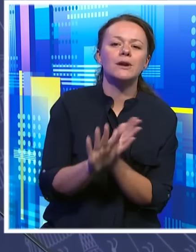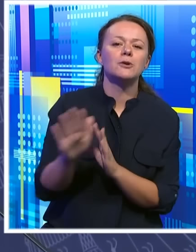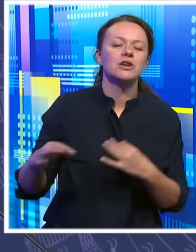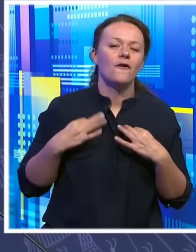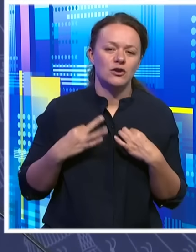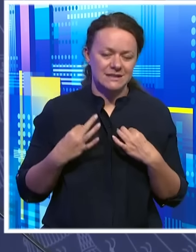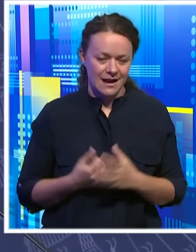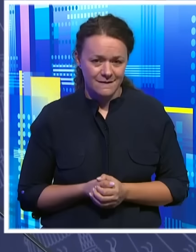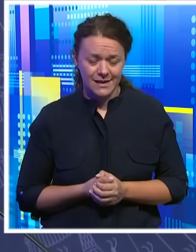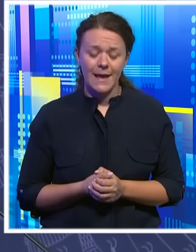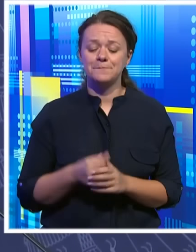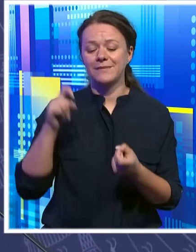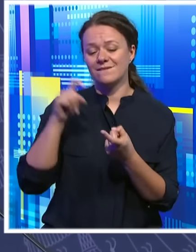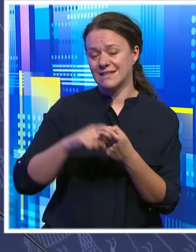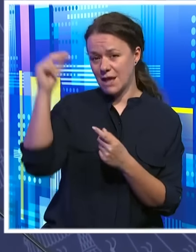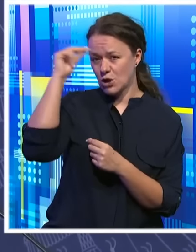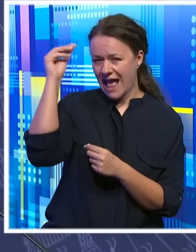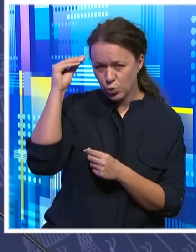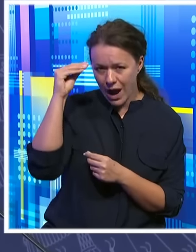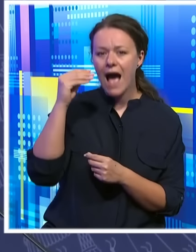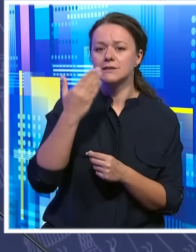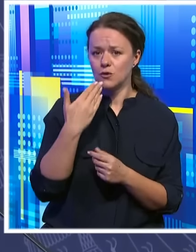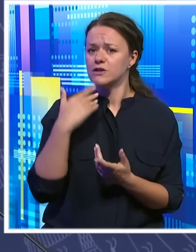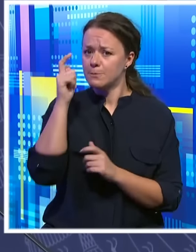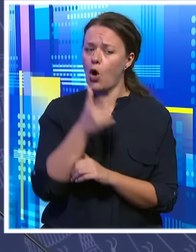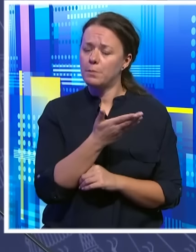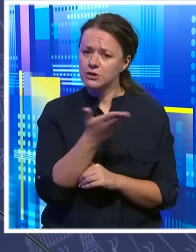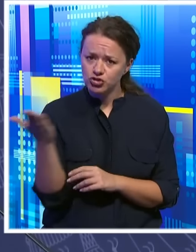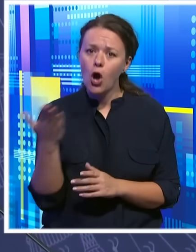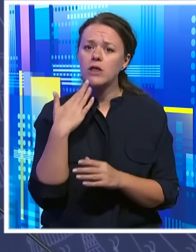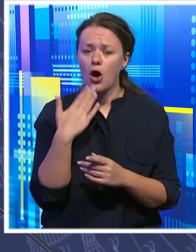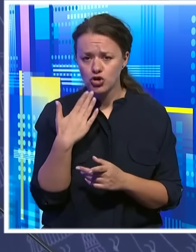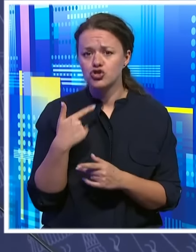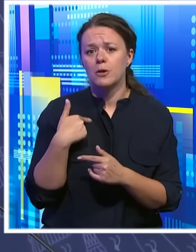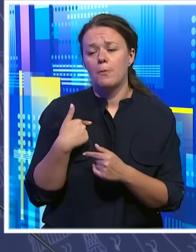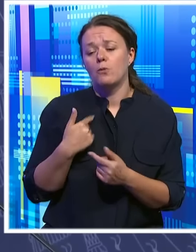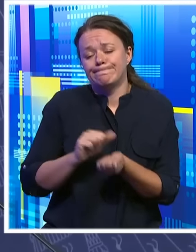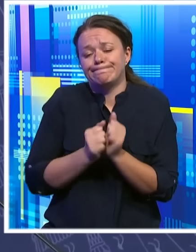Što se tiče edukacije, ja sam obećao građanima Srbije da ćemo dati sve od sebe da dovedemo